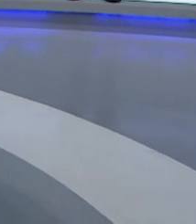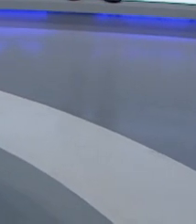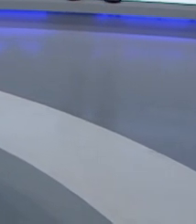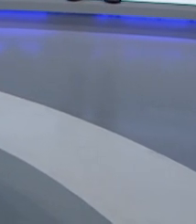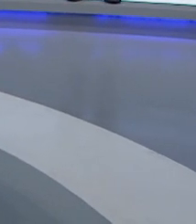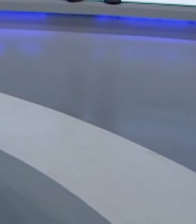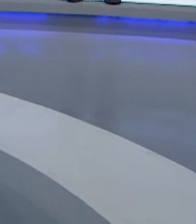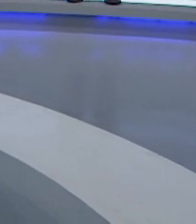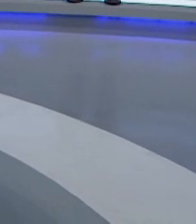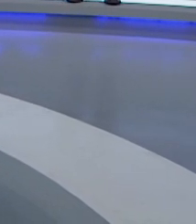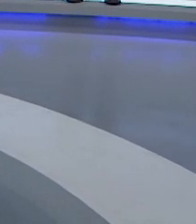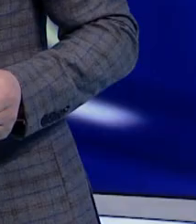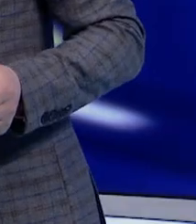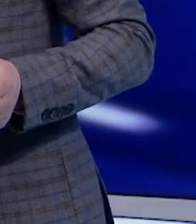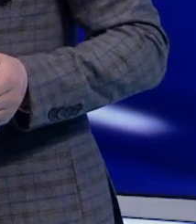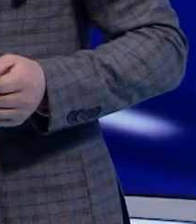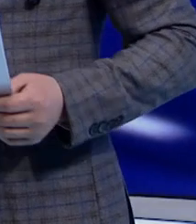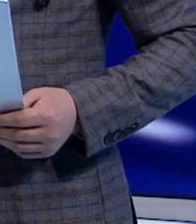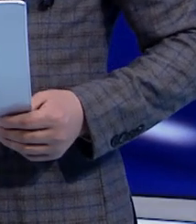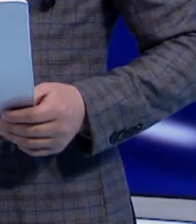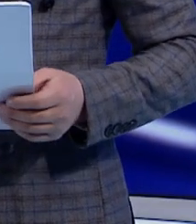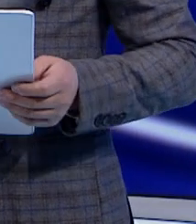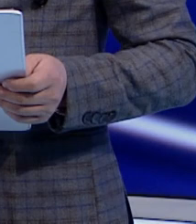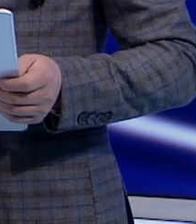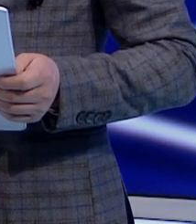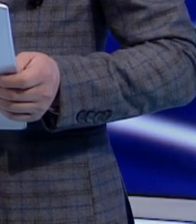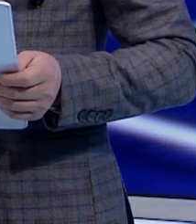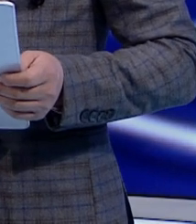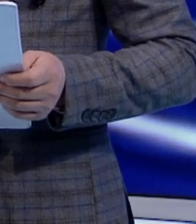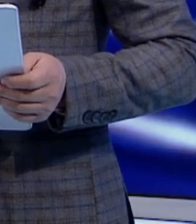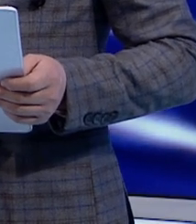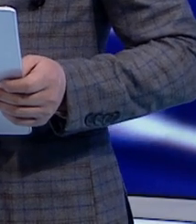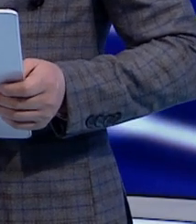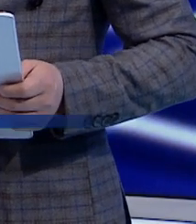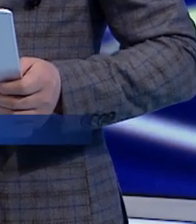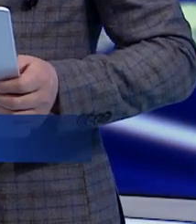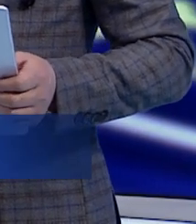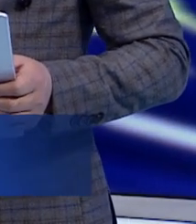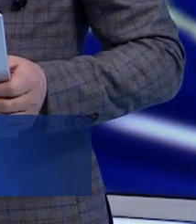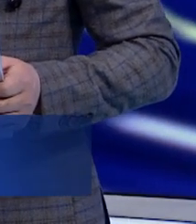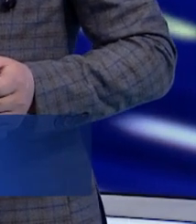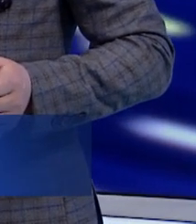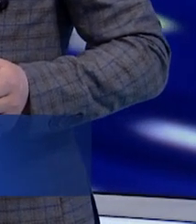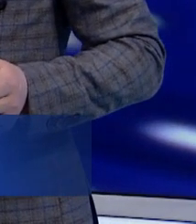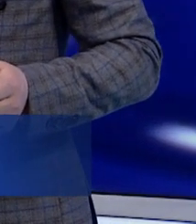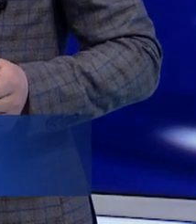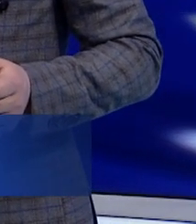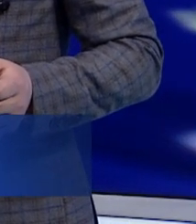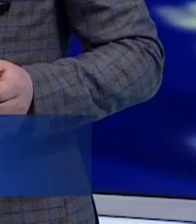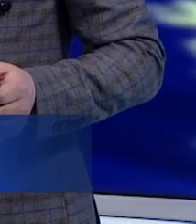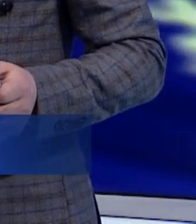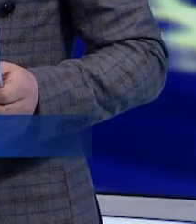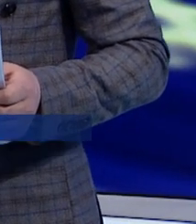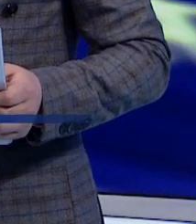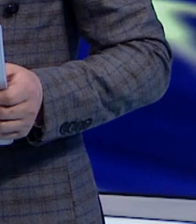дөргий. Хором дөргий. Үзэгч тав хүндээ спортын мэдээг өргье. 22 хүрэлт насны боксчдын АСТВ-ийн аварга шалрах тэмцээн Үзбекистан